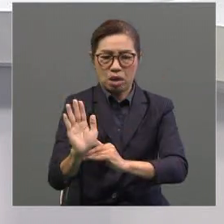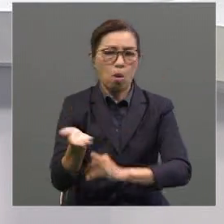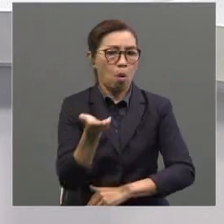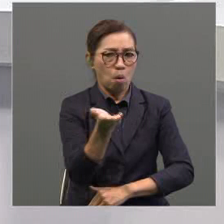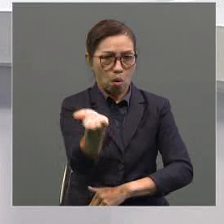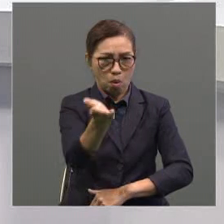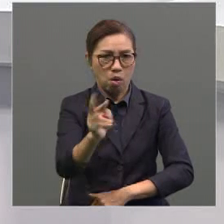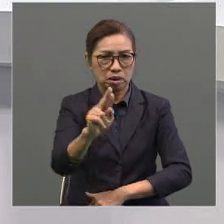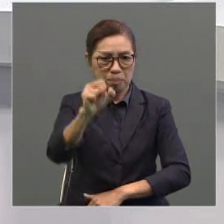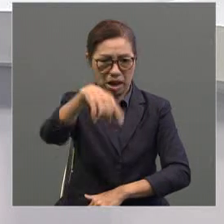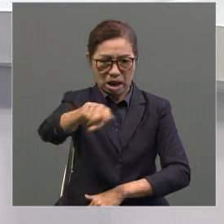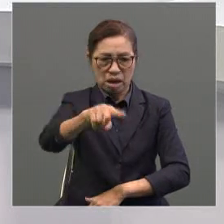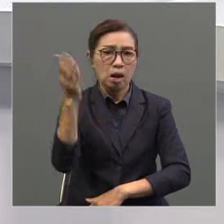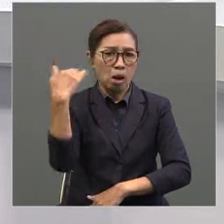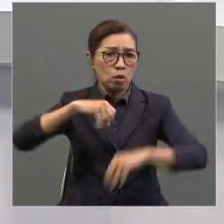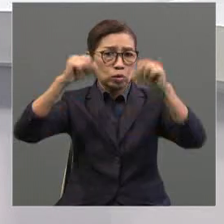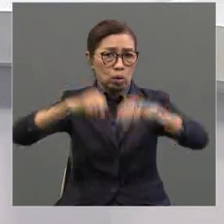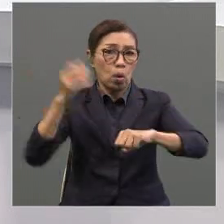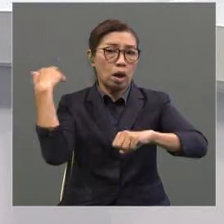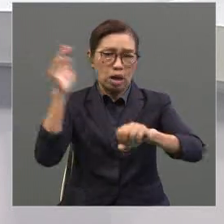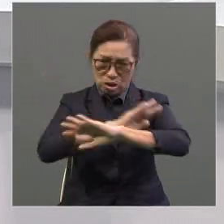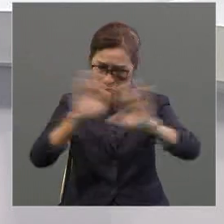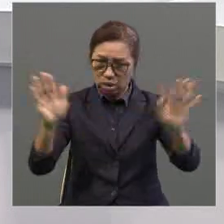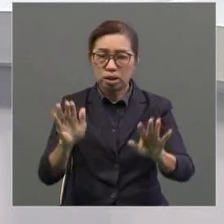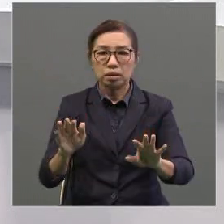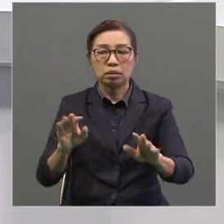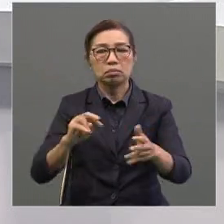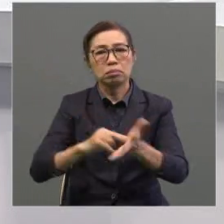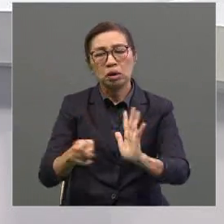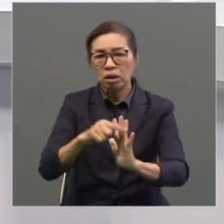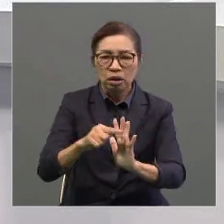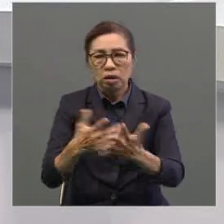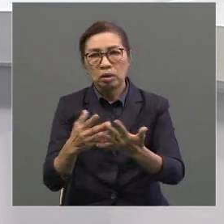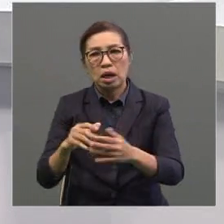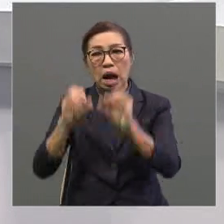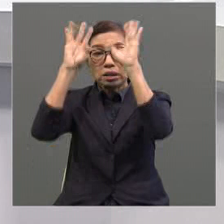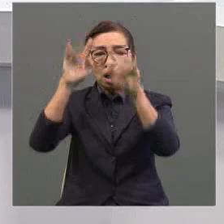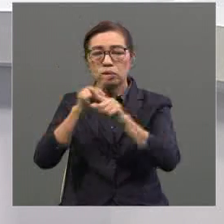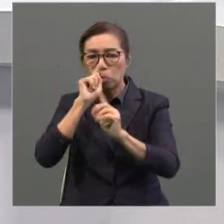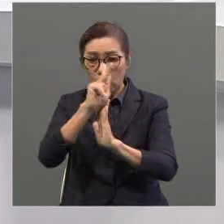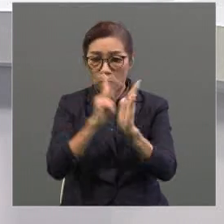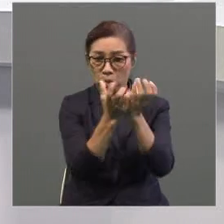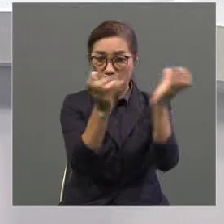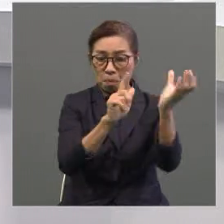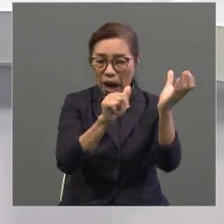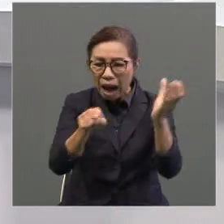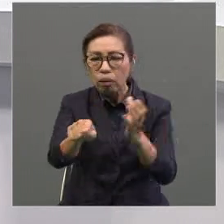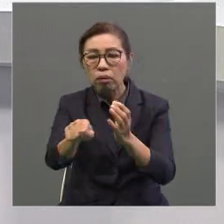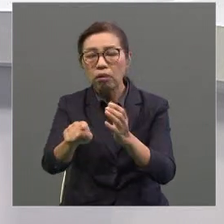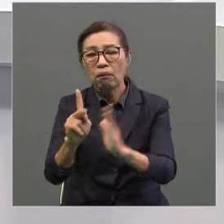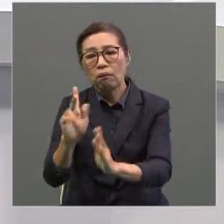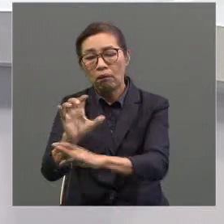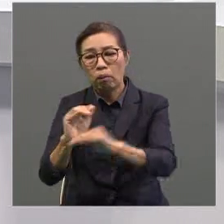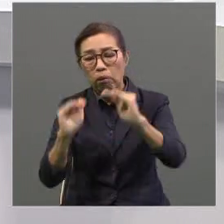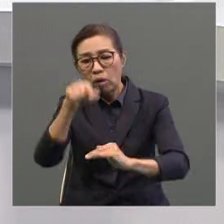เรียกร้องให้รัฐสภายกเลิกมตินี้สำคัญคือบอกว่าไม่รู้จะสอนต่อยังไงถ้าเกิดว่าออกมามตินี้